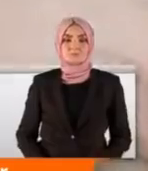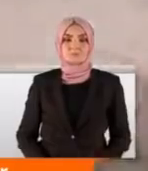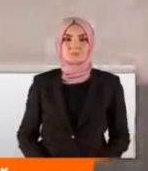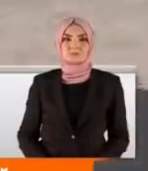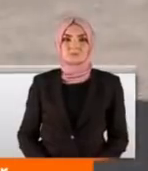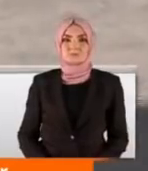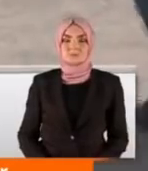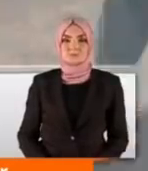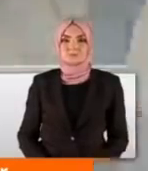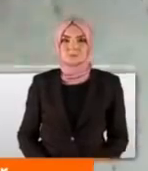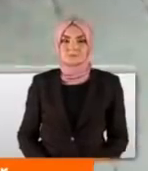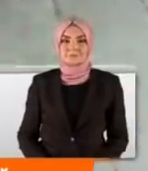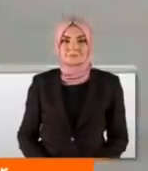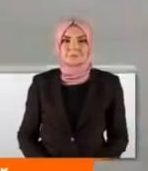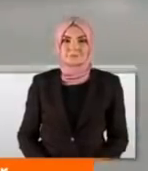yığılı.